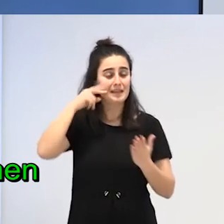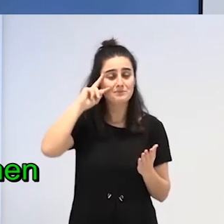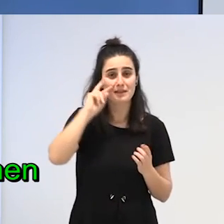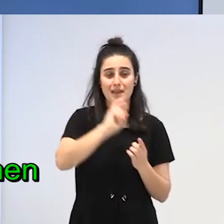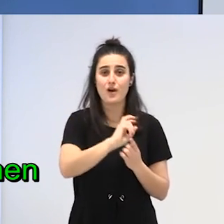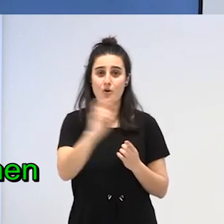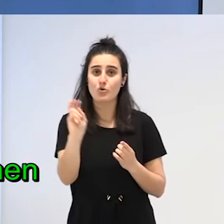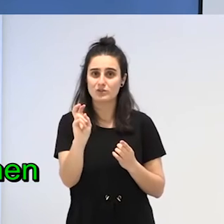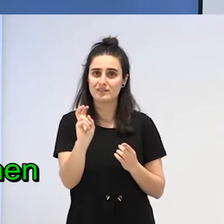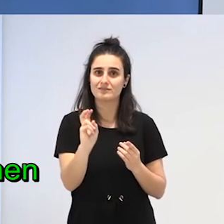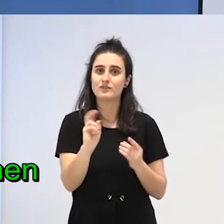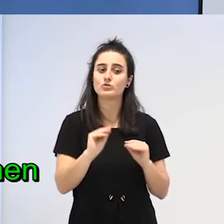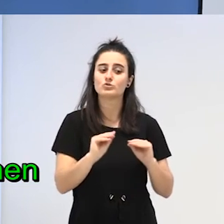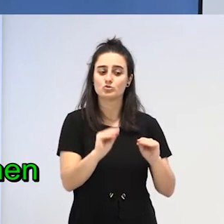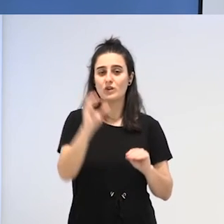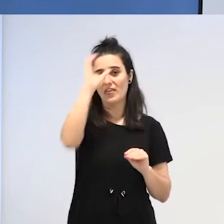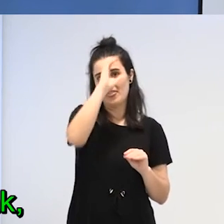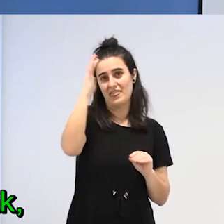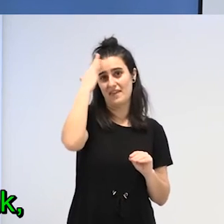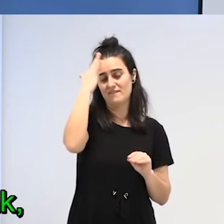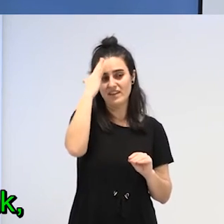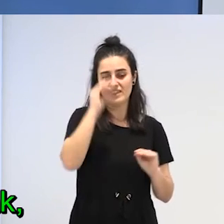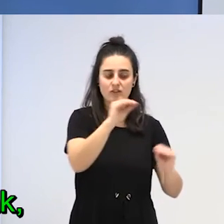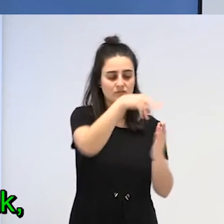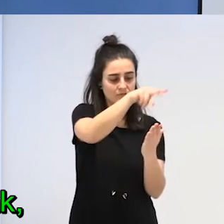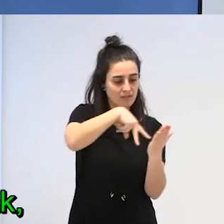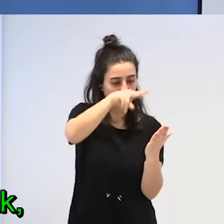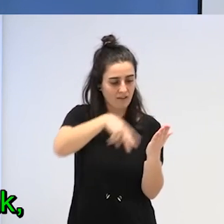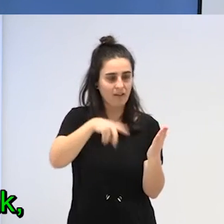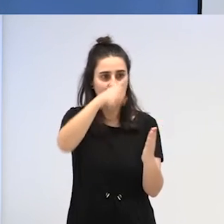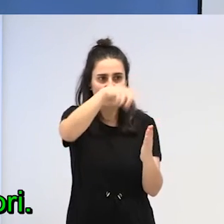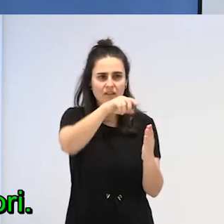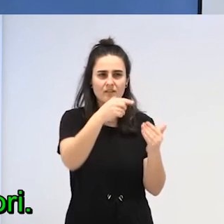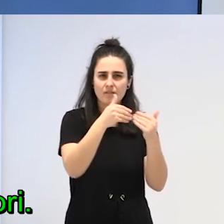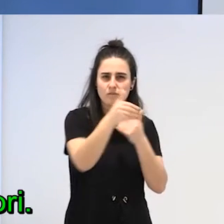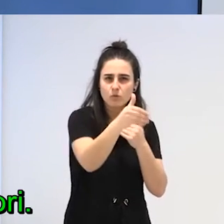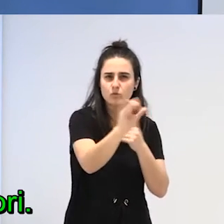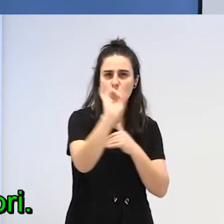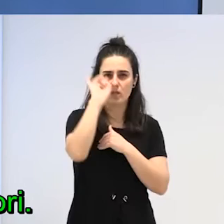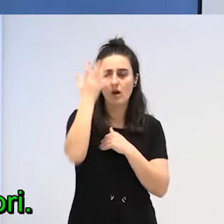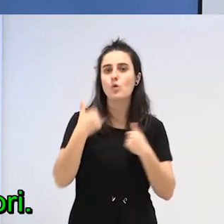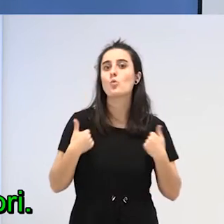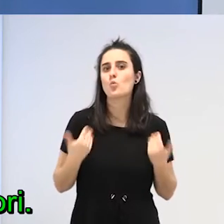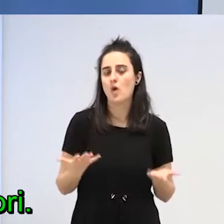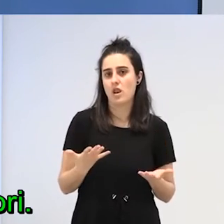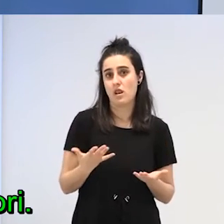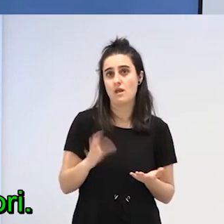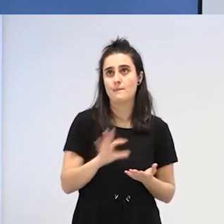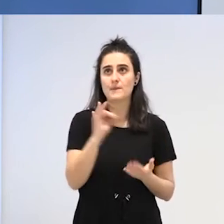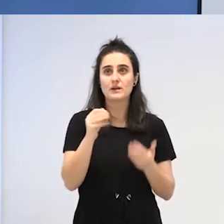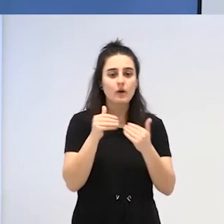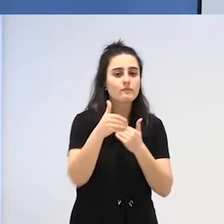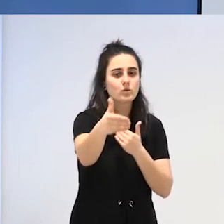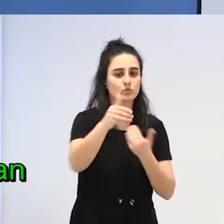esperientzietatik datozenen zientzia fikzioa eta etorkizunari buruzko ideiak eta etorkizunaren irudikatze